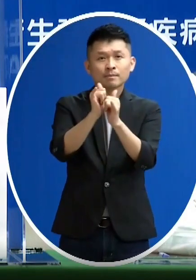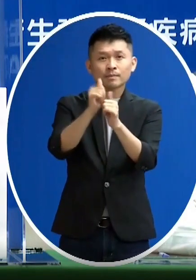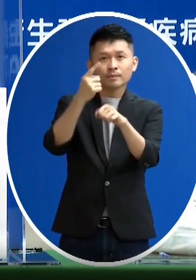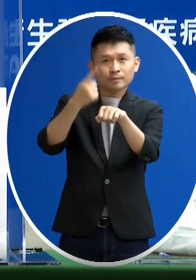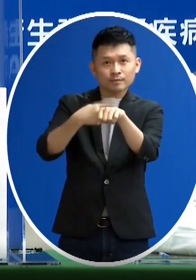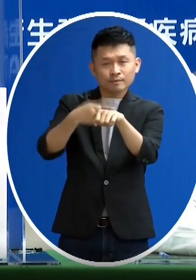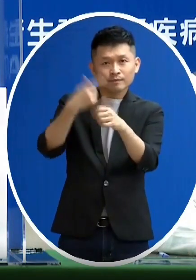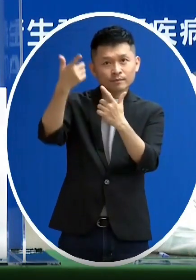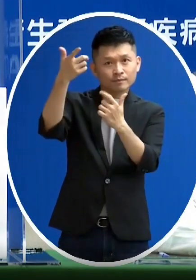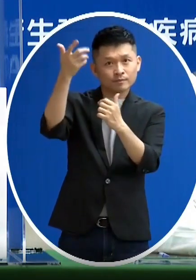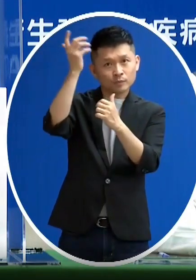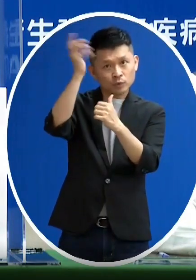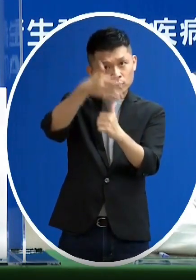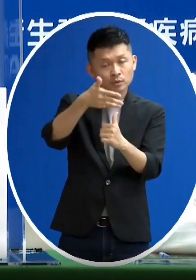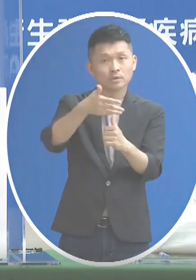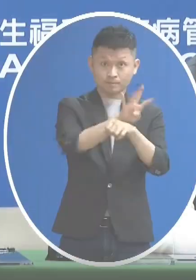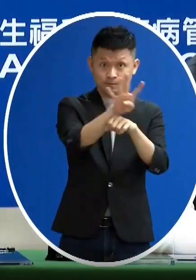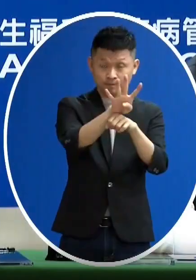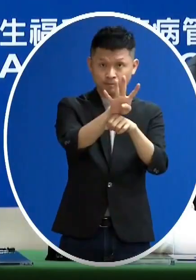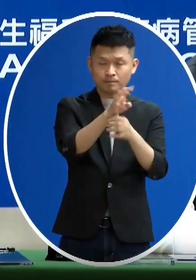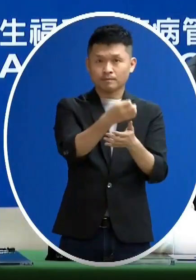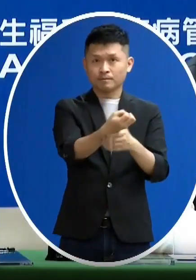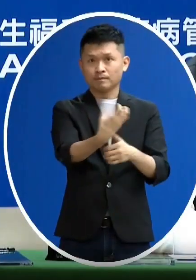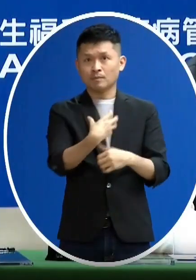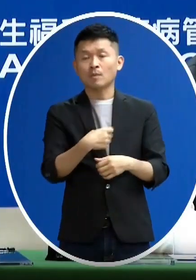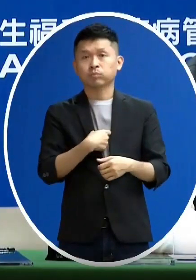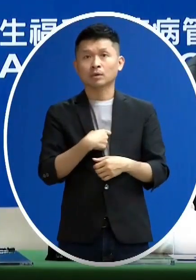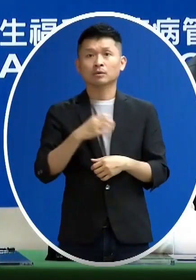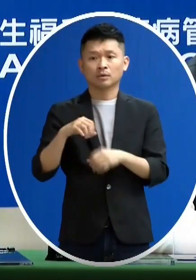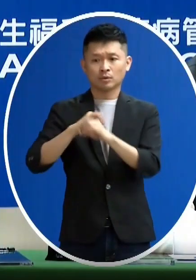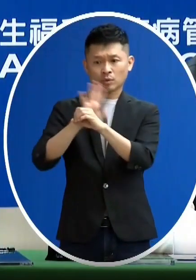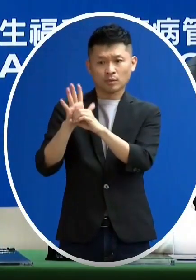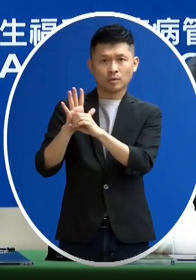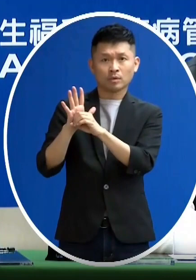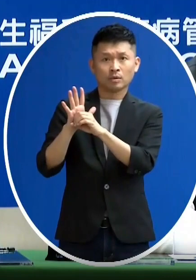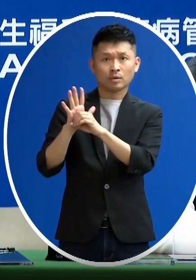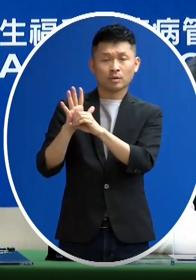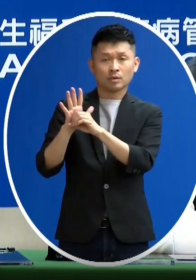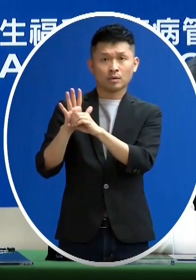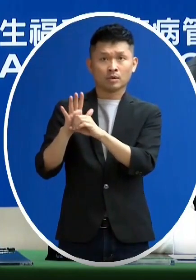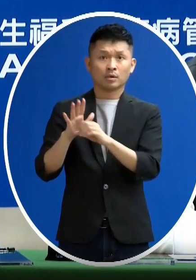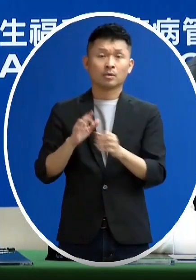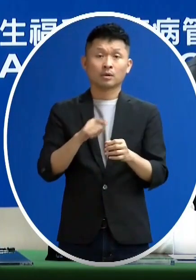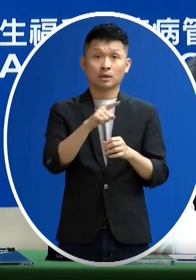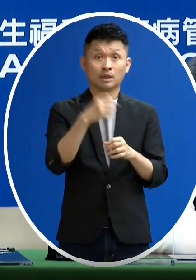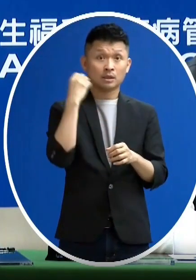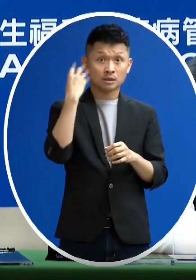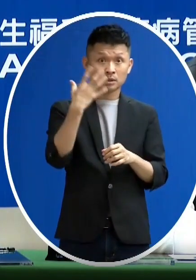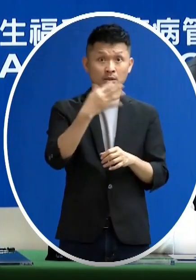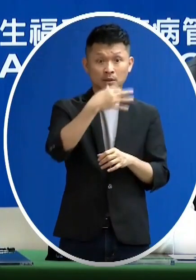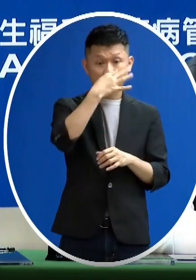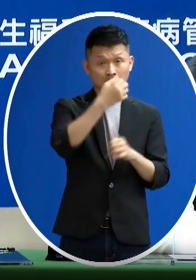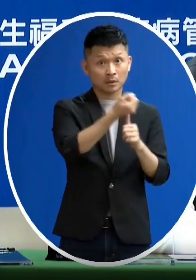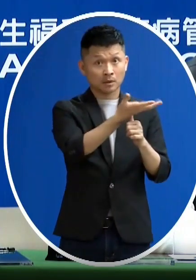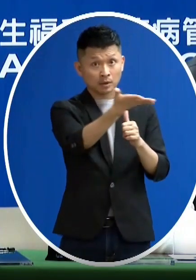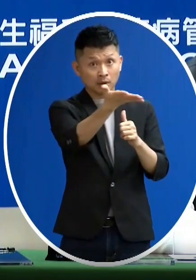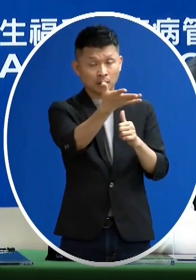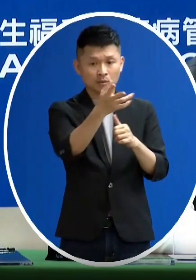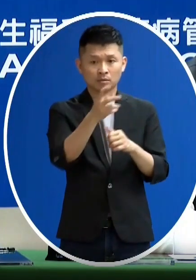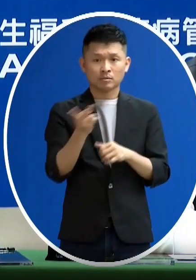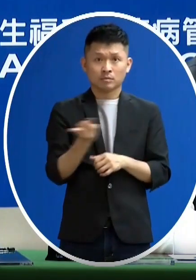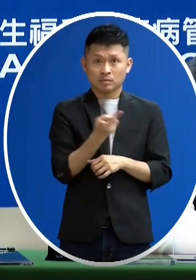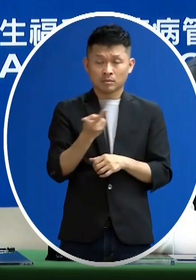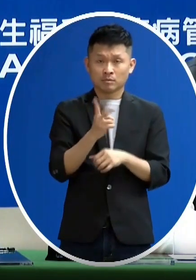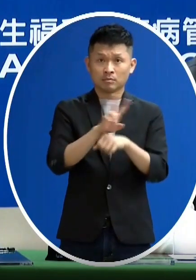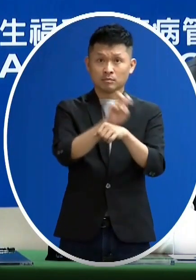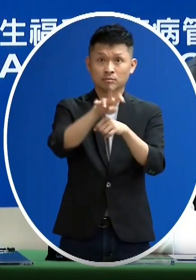法？我想这需要有一些讨论。COVID-19 跟我们新型的 A 型的流感里面都不需要在